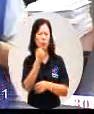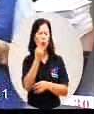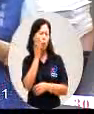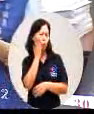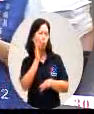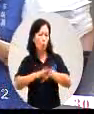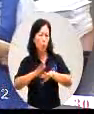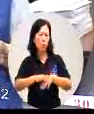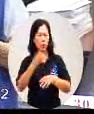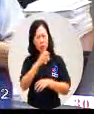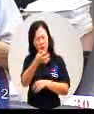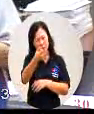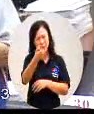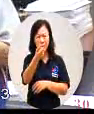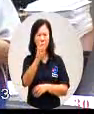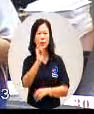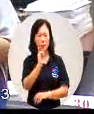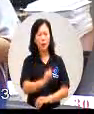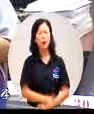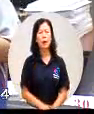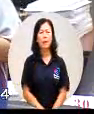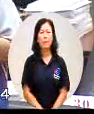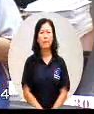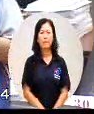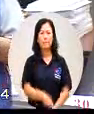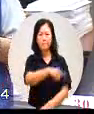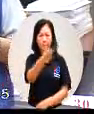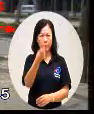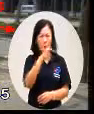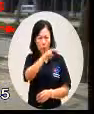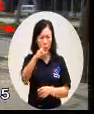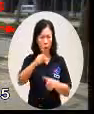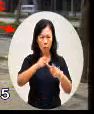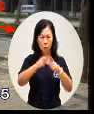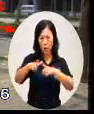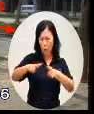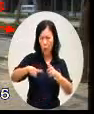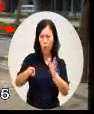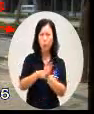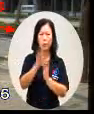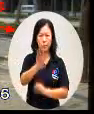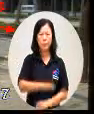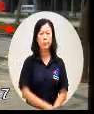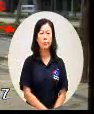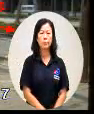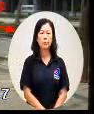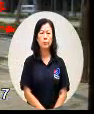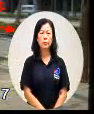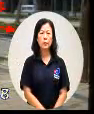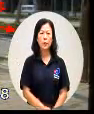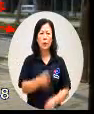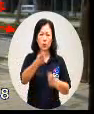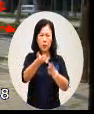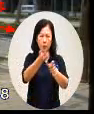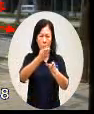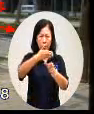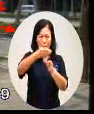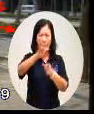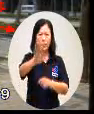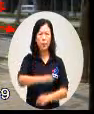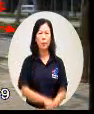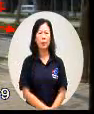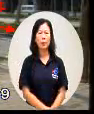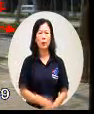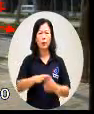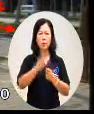发者吼，下一张，你要看这条都会公园，在我们的上方，我想啊，这个就